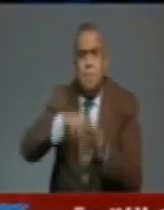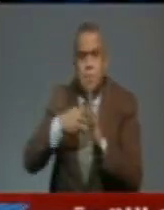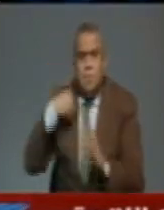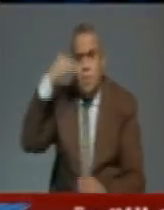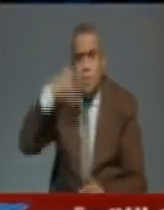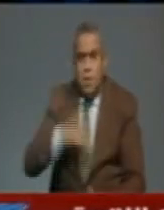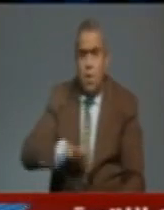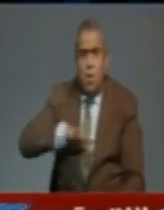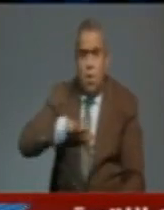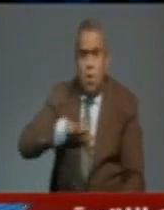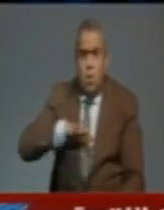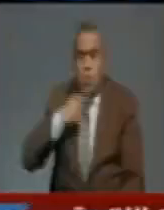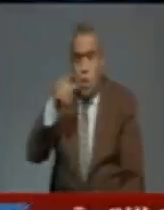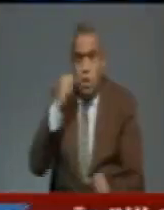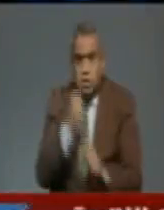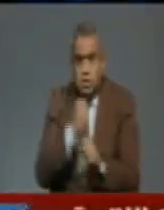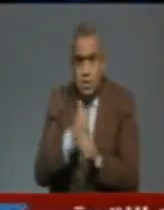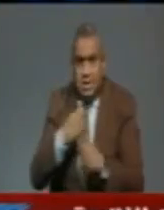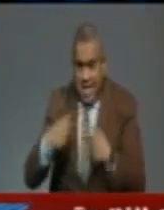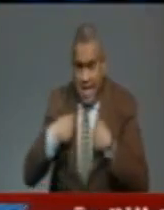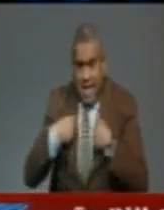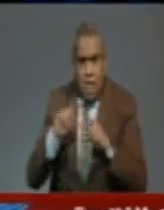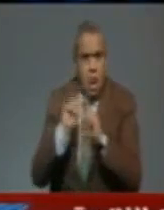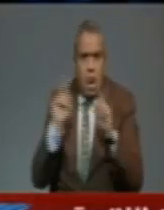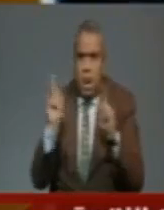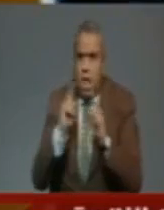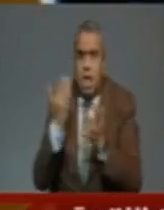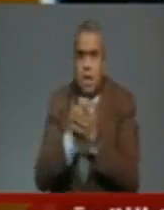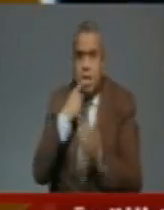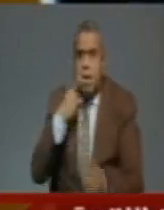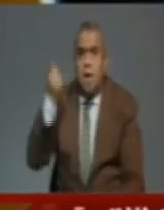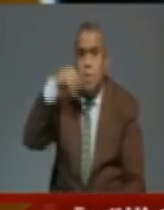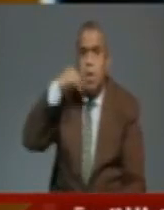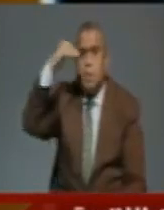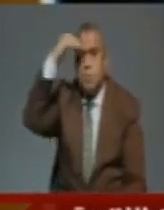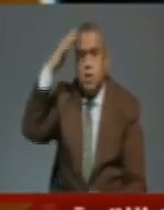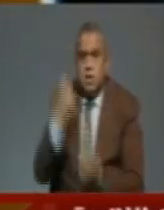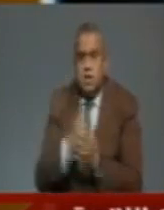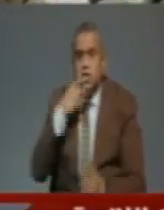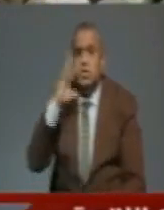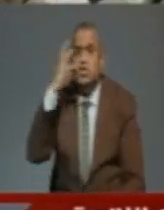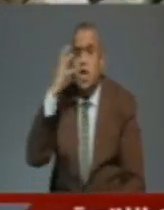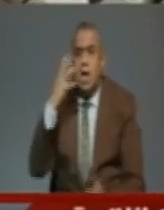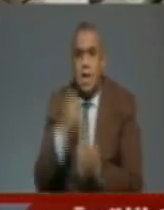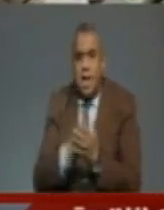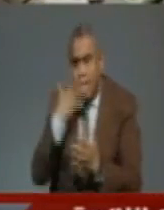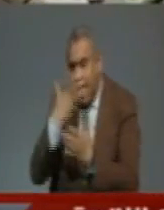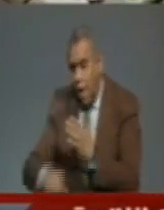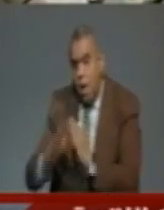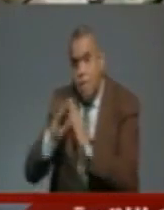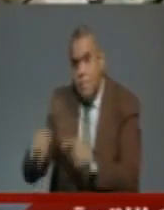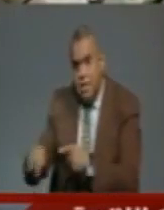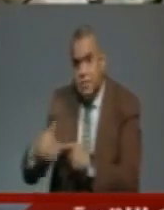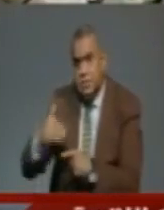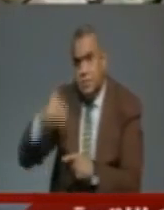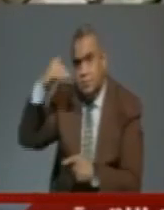كل اللي بنعمله مش عشاننا احنا لبكره، مش عشاننا احنا للشباب وبكره، عشان ولاد مصر